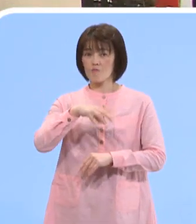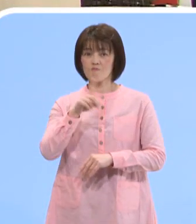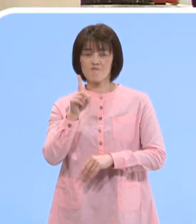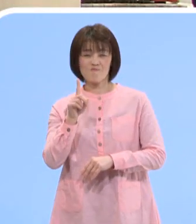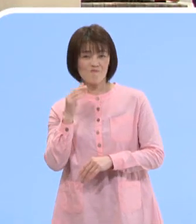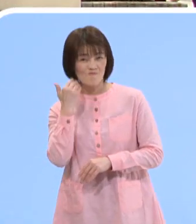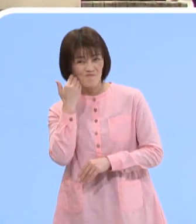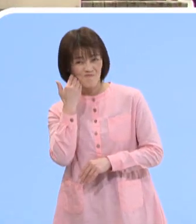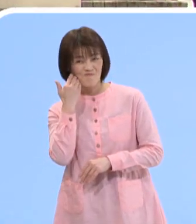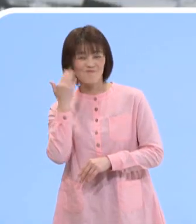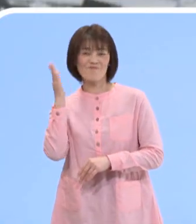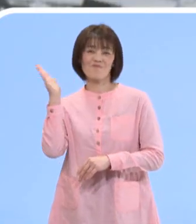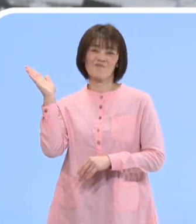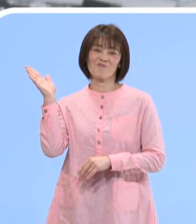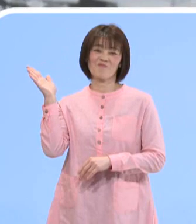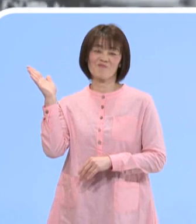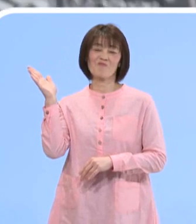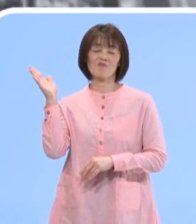。それは